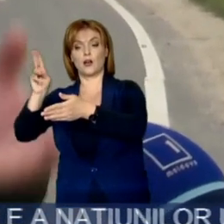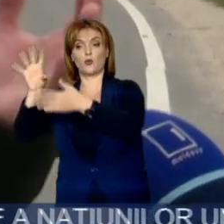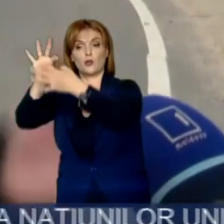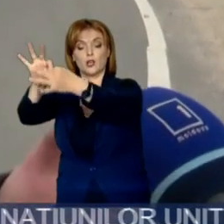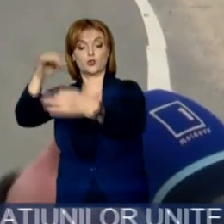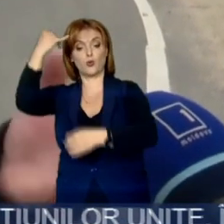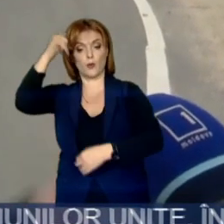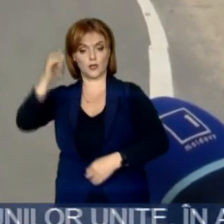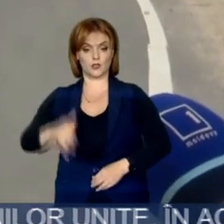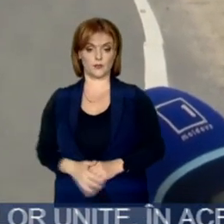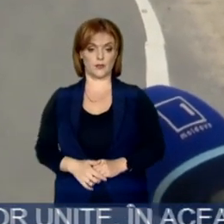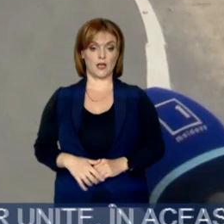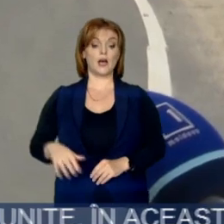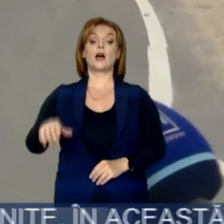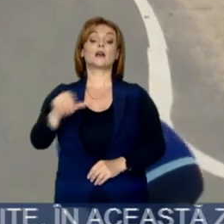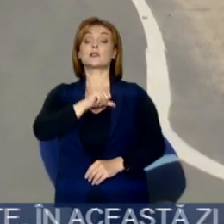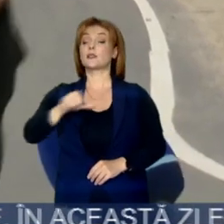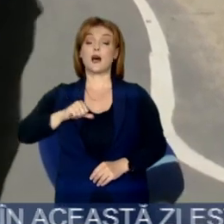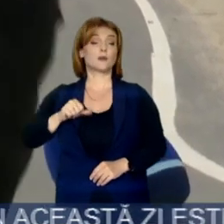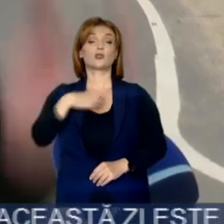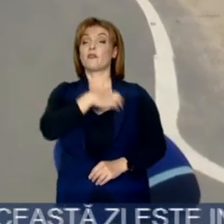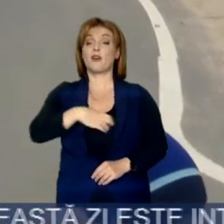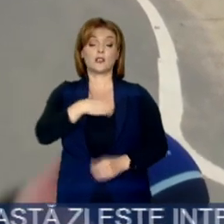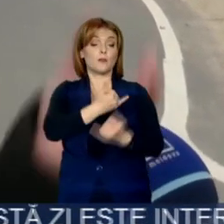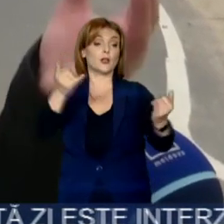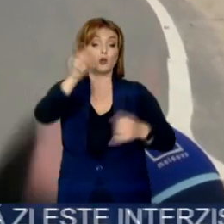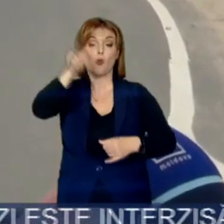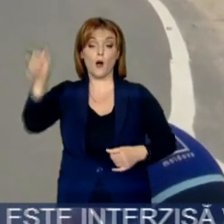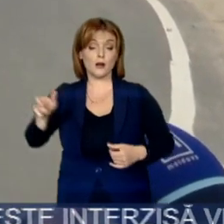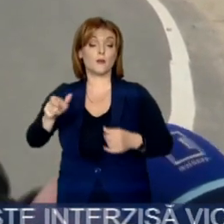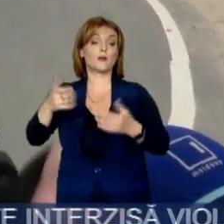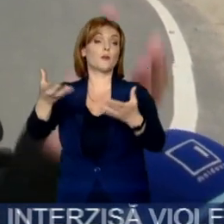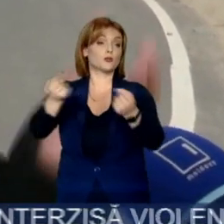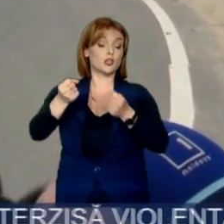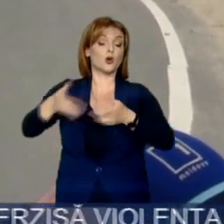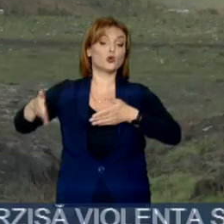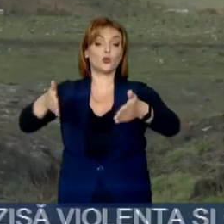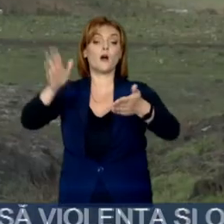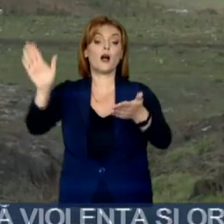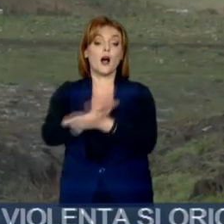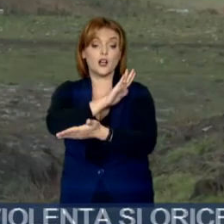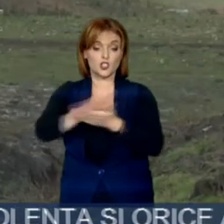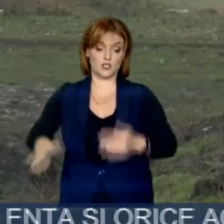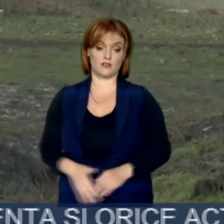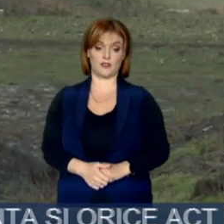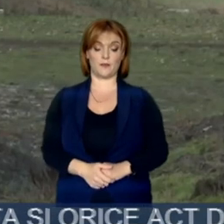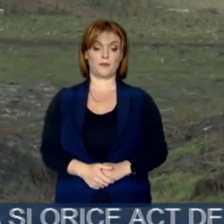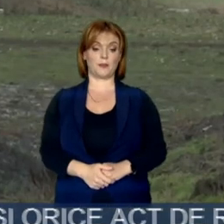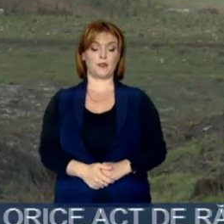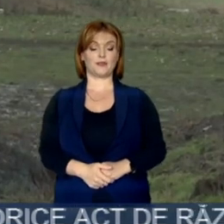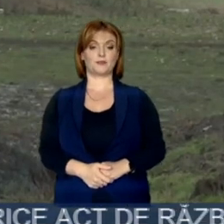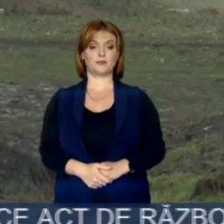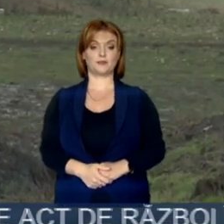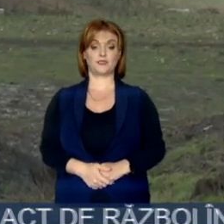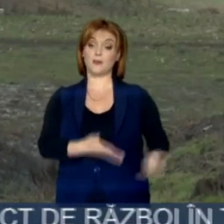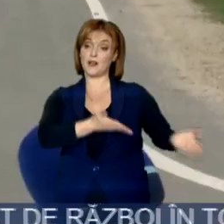important ce a obținut cetățeanul, un drum calitativ și toți oaspeții care vin în Republica Moldova, pe care noi întâmpinăm cu bine ați venit, bine ați venit pe